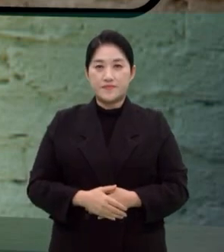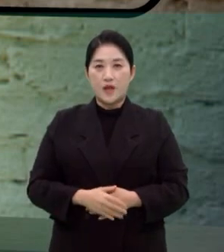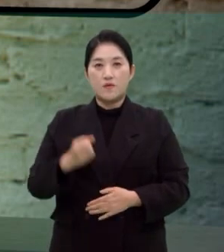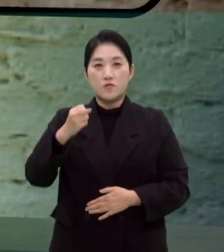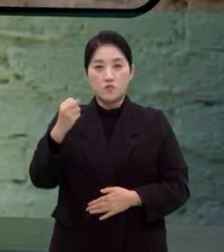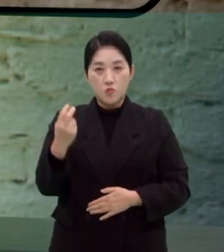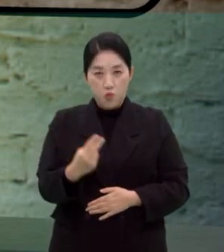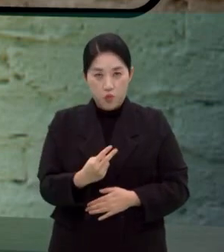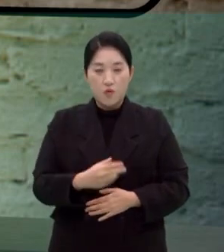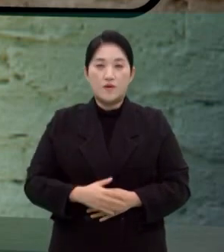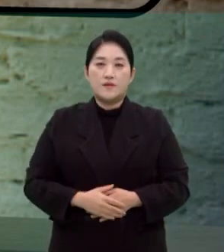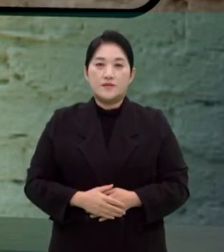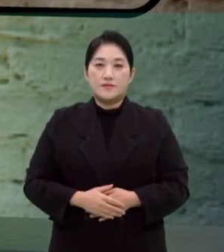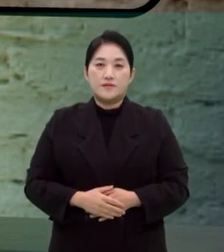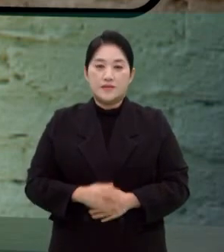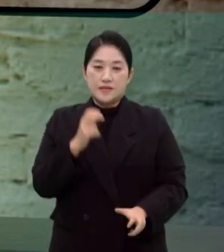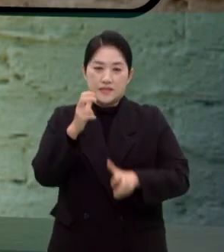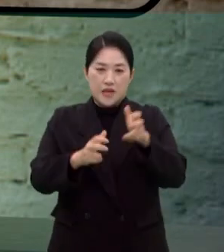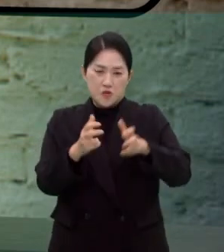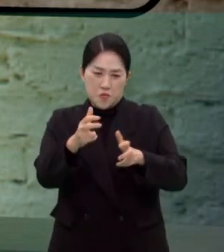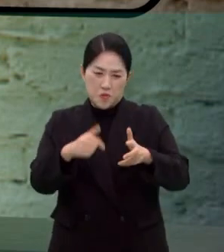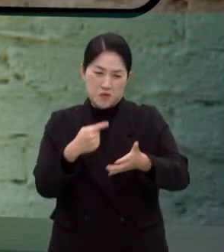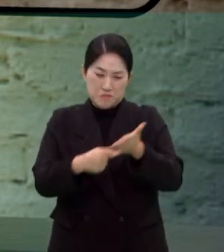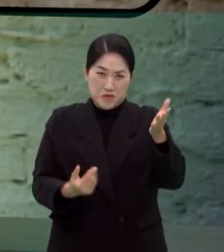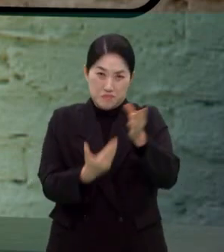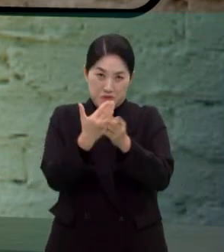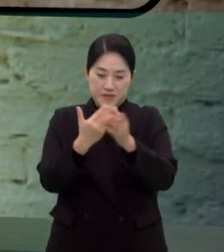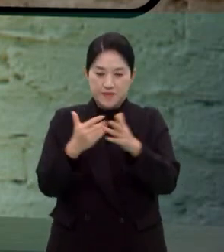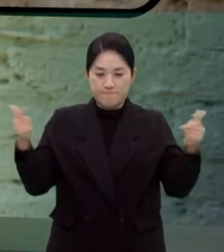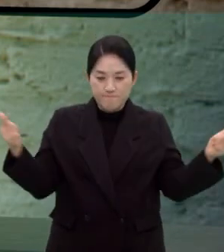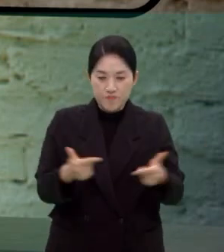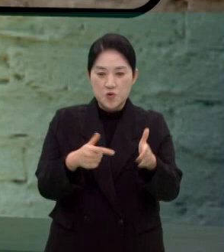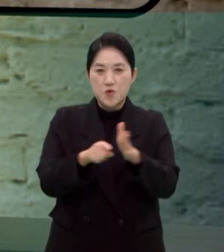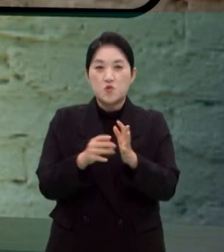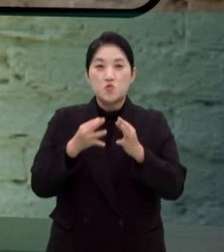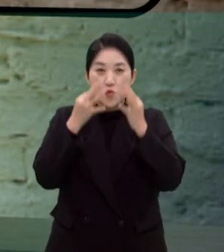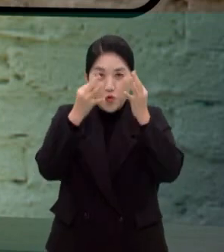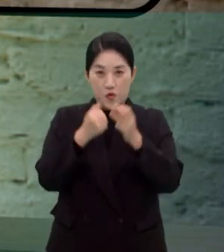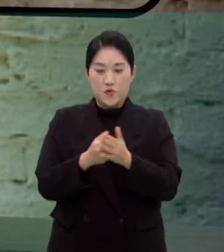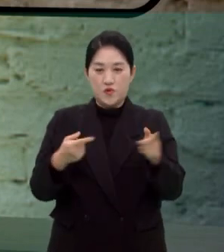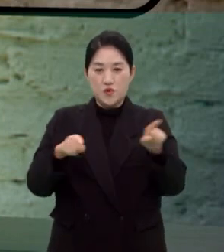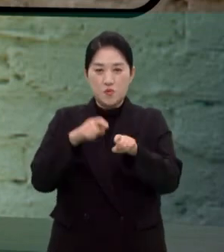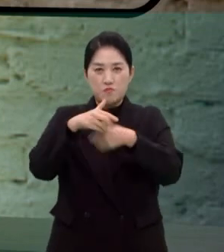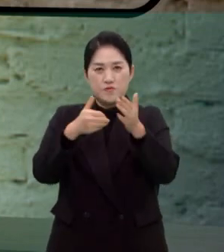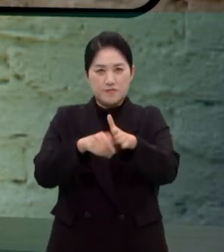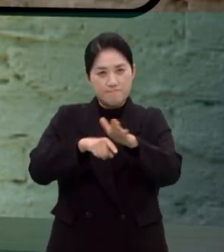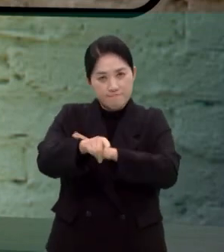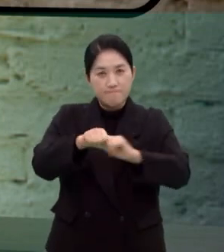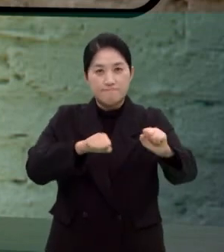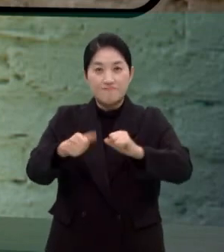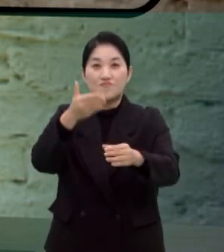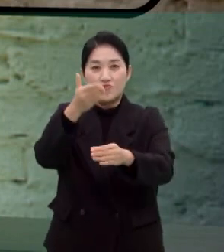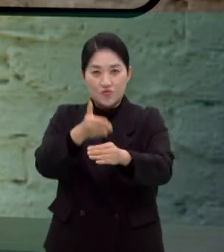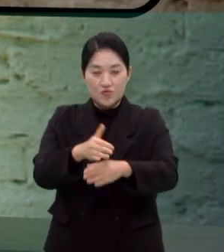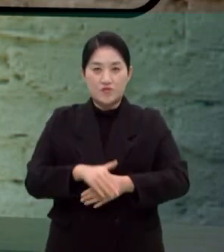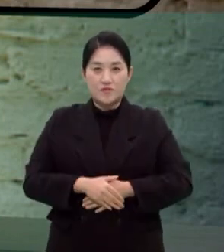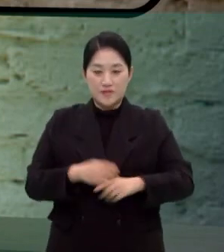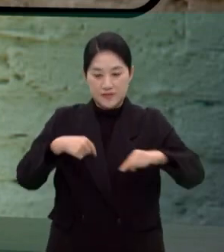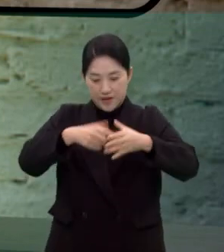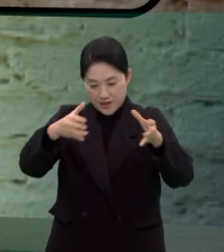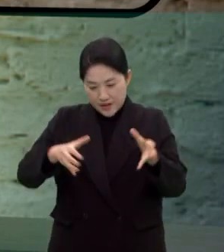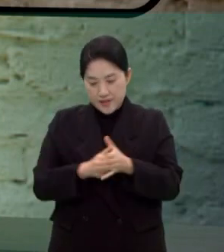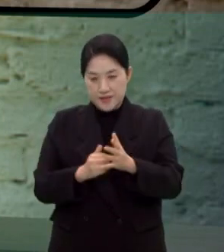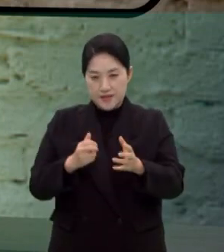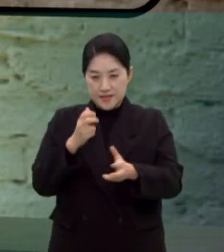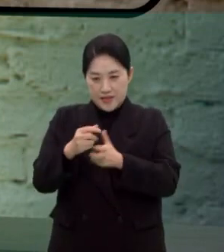뿐만 아니라 산업재해를 줄이기 위한 노력 역시 더불어민주당이 앞장서고 있습니다. 당내